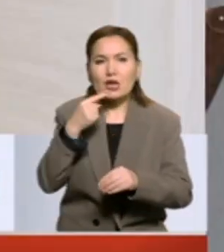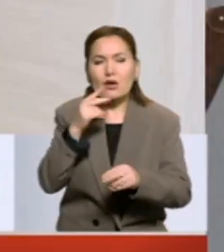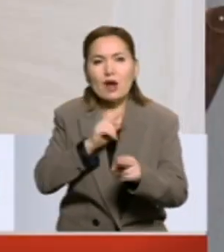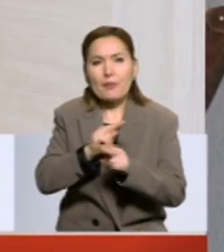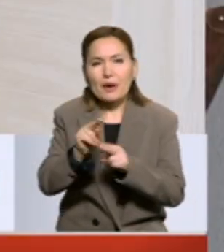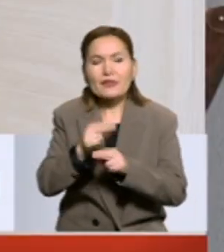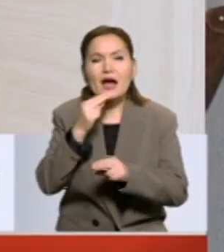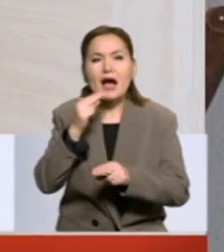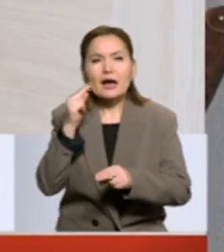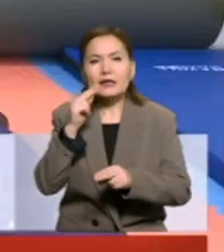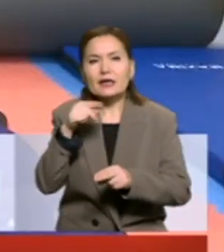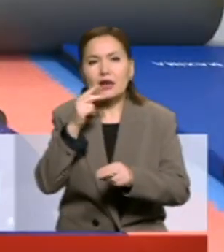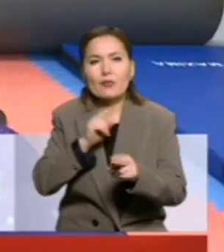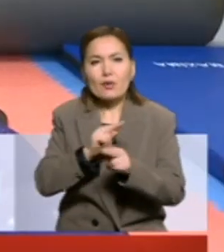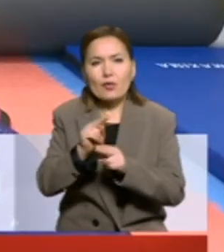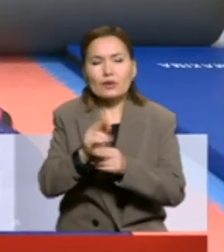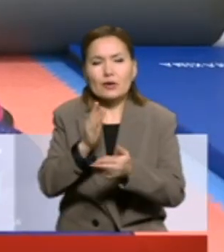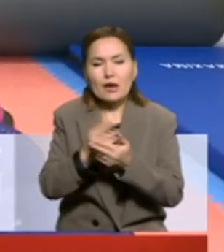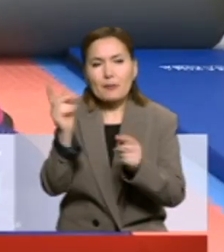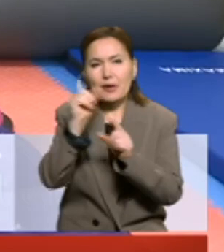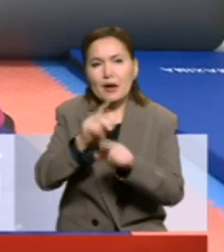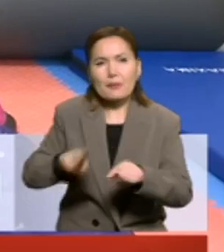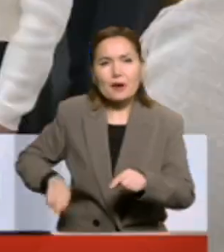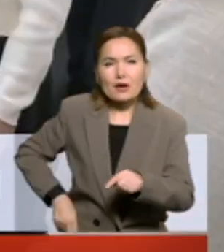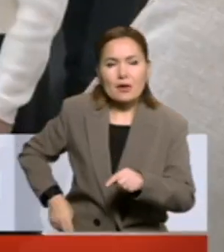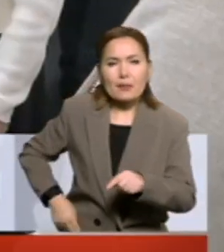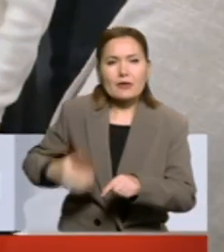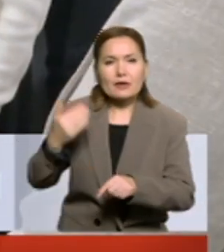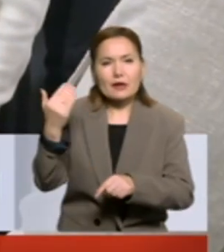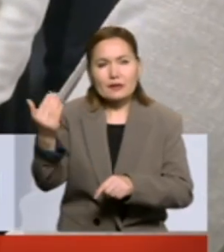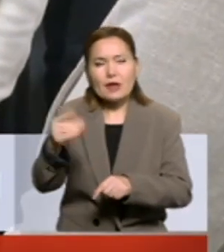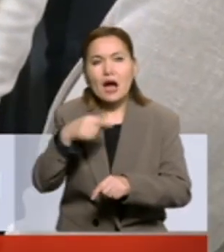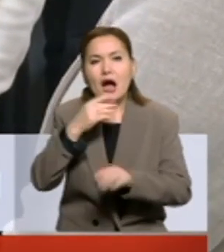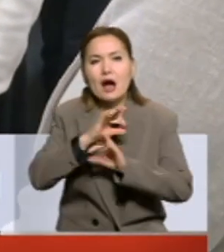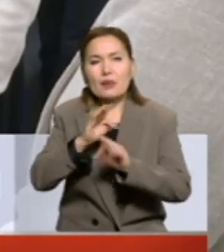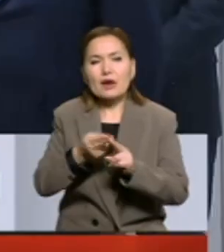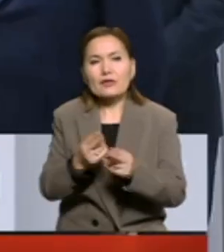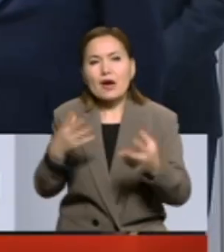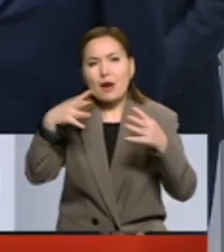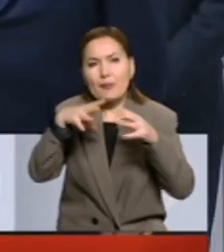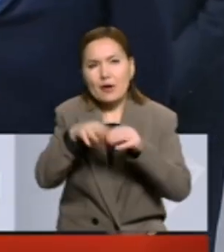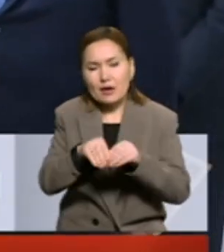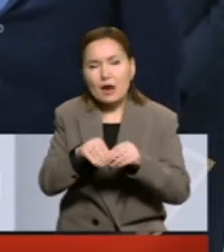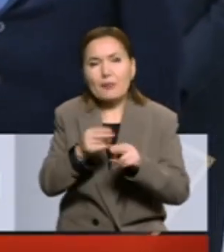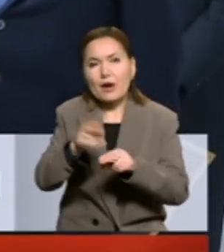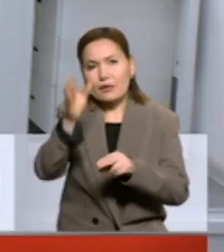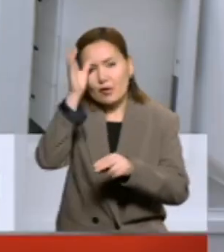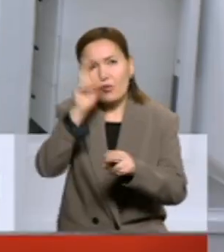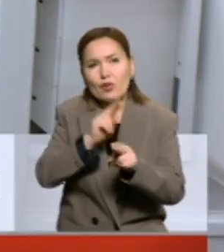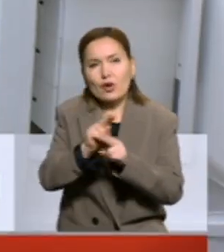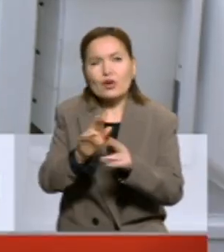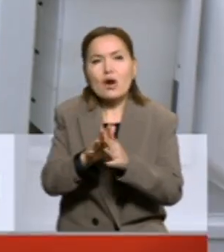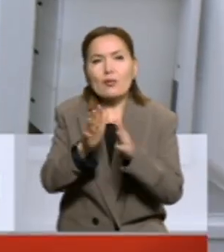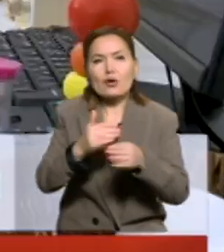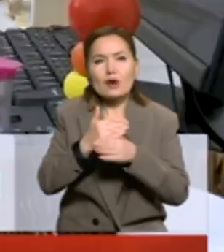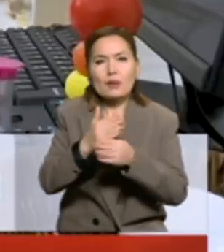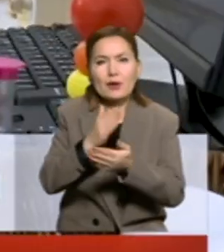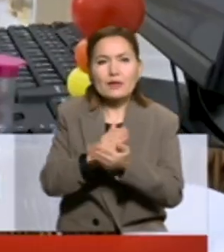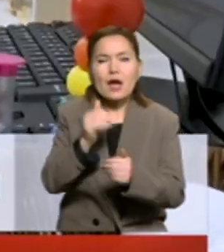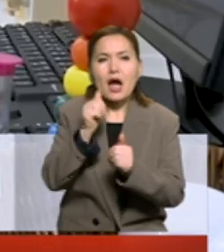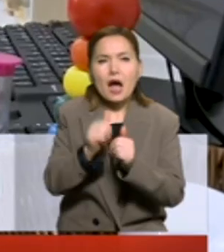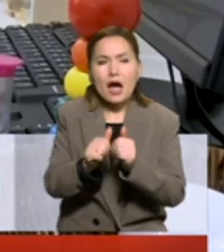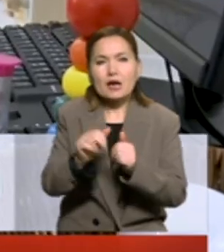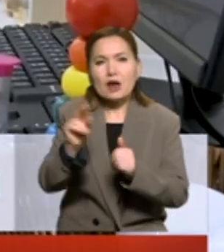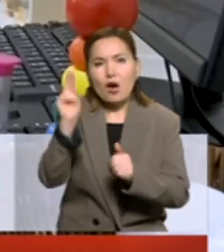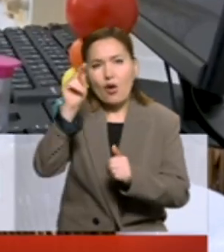тілдерімен қатар қытай тілі де оқытылады. Мектеп директоры Сәуле Теменованың айтуынша, инклюзивті білім беруге баса назар аударылған, әр оқушыға